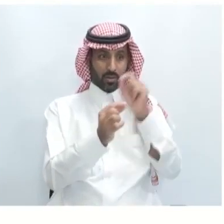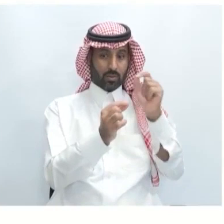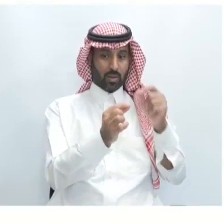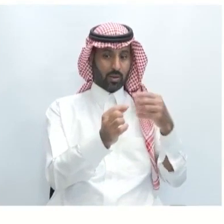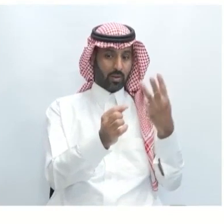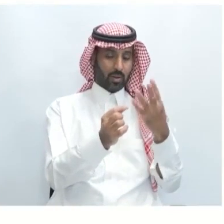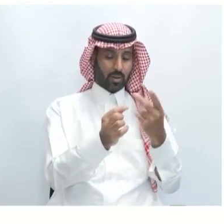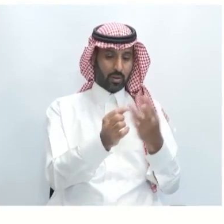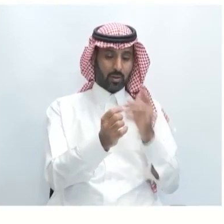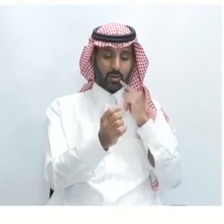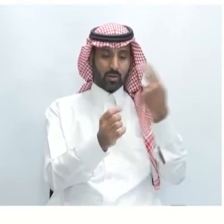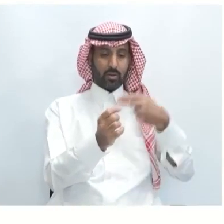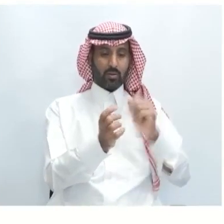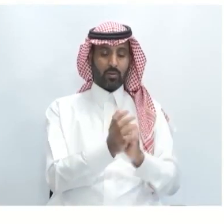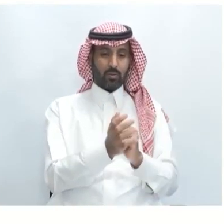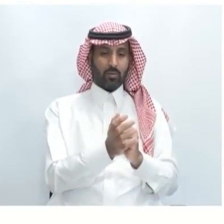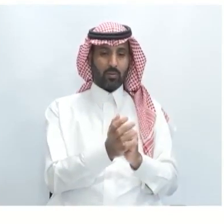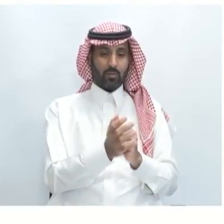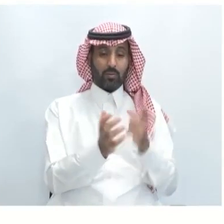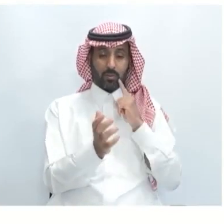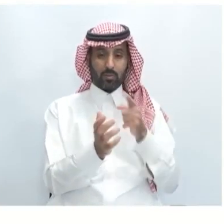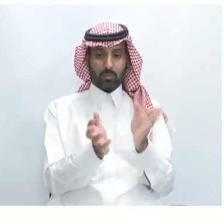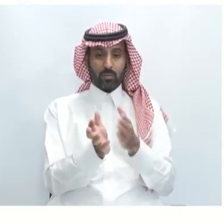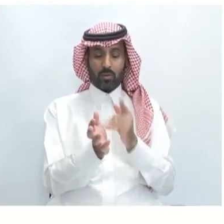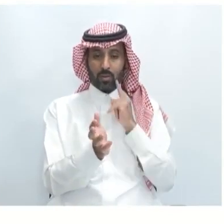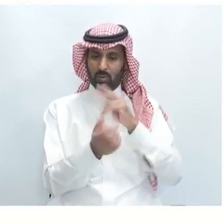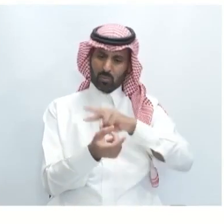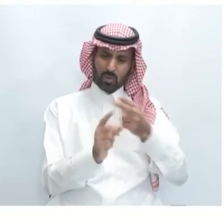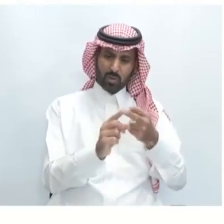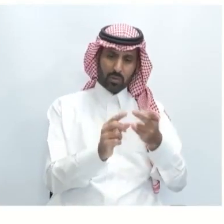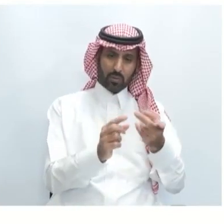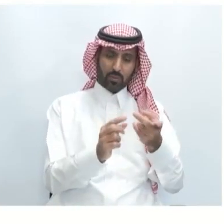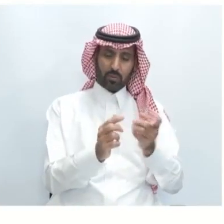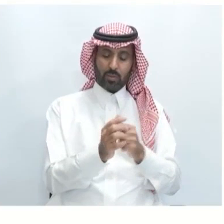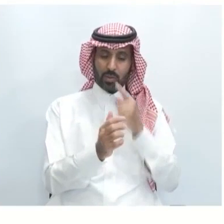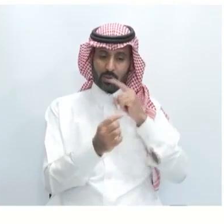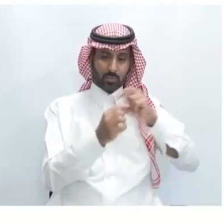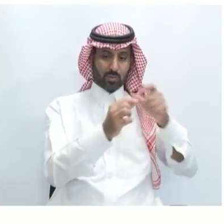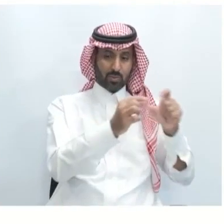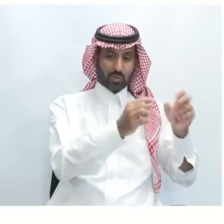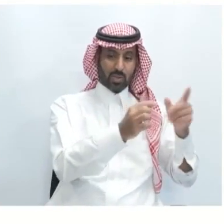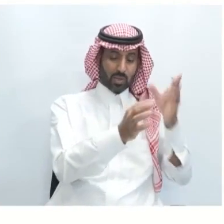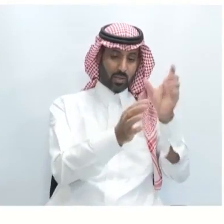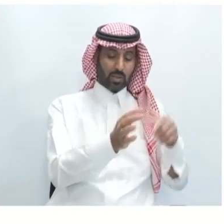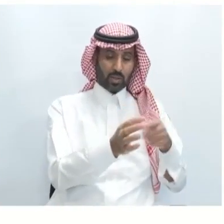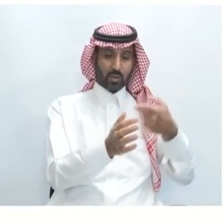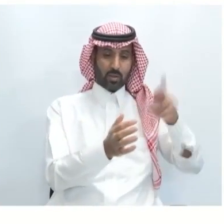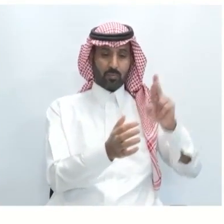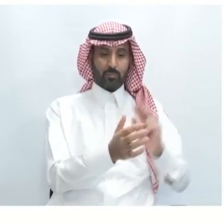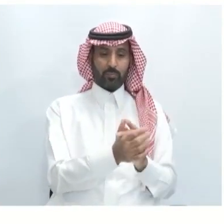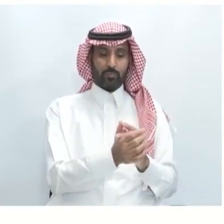وهي ذره الهيدروجين هنا تكون اساسيه المتغير فيه هو سلسله جانبيه متغيره وهي